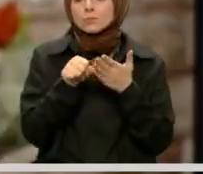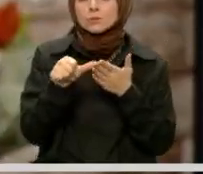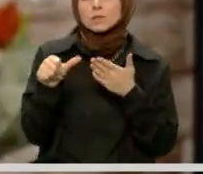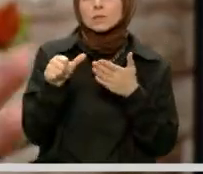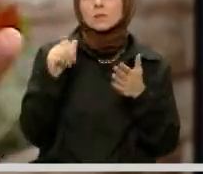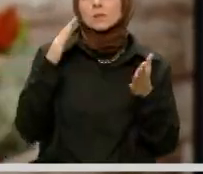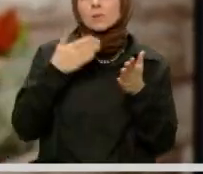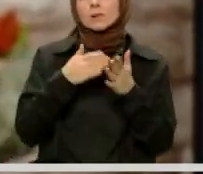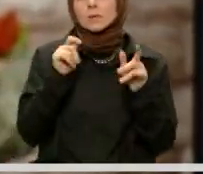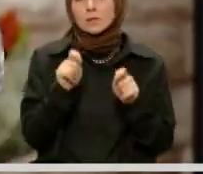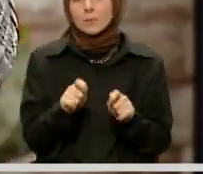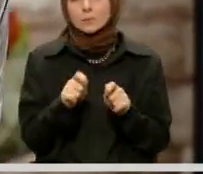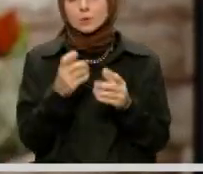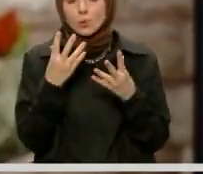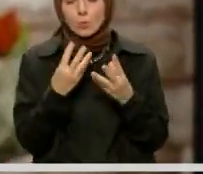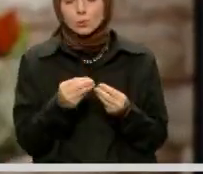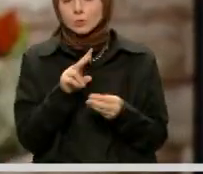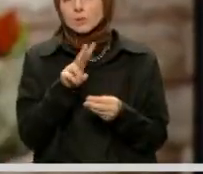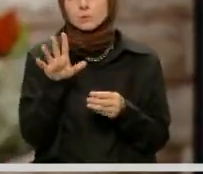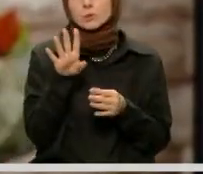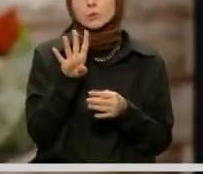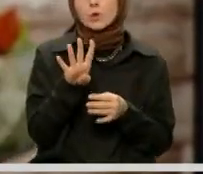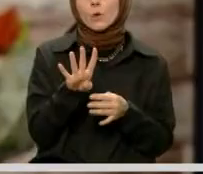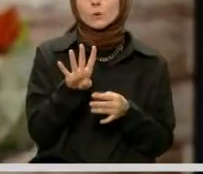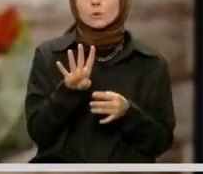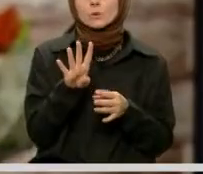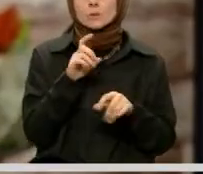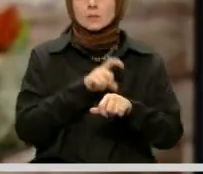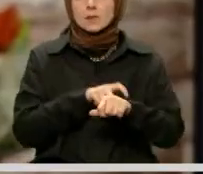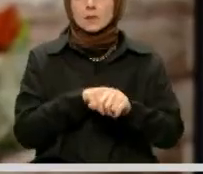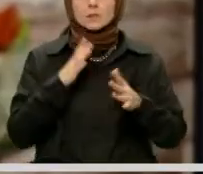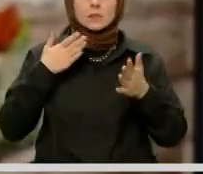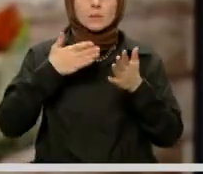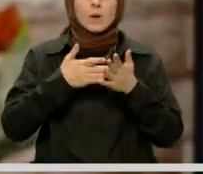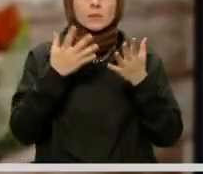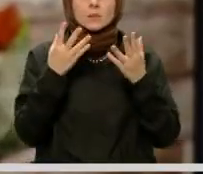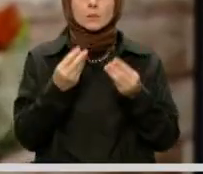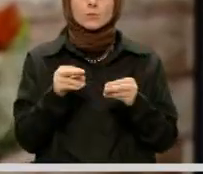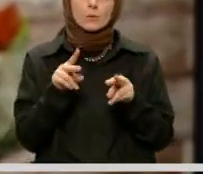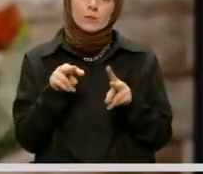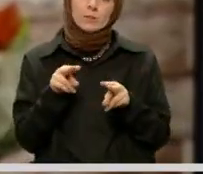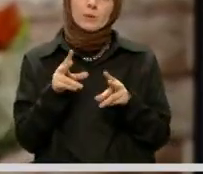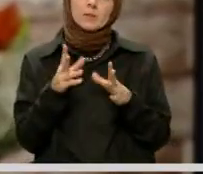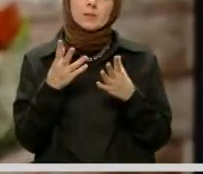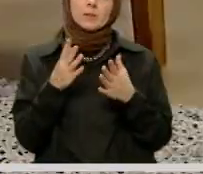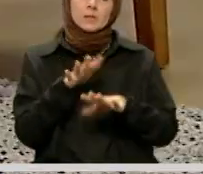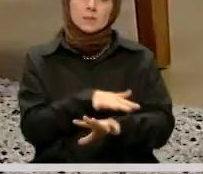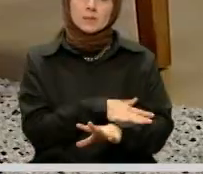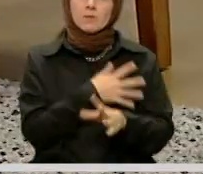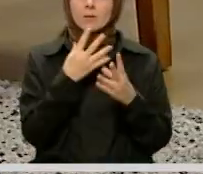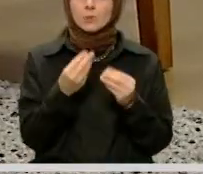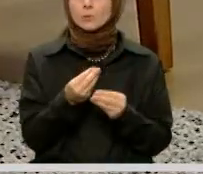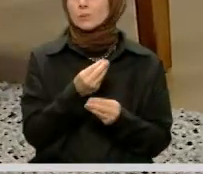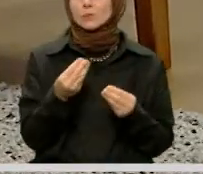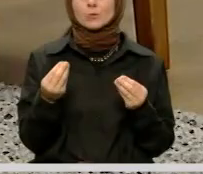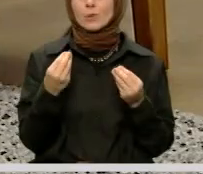olur ve 24 saatimizi bu şekilde biz aktif ibadet hayatıyla sürdürmüş oluruz. Bu ne